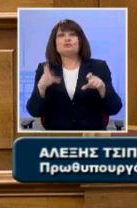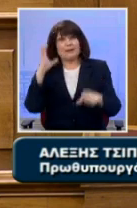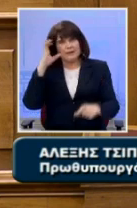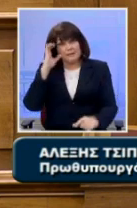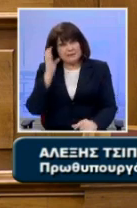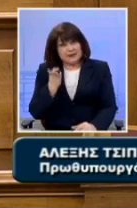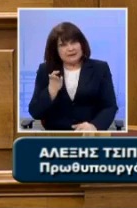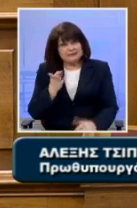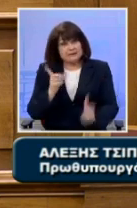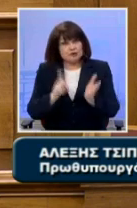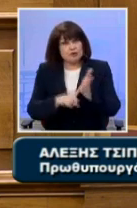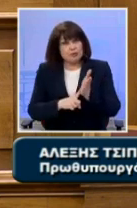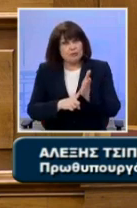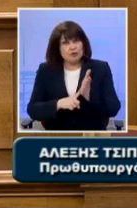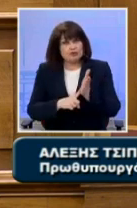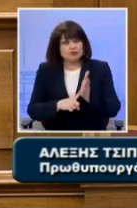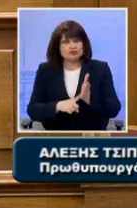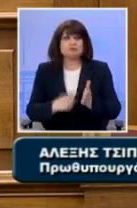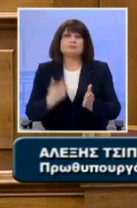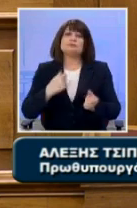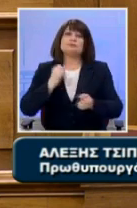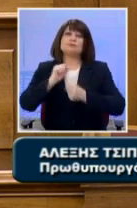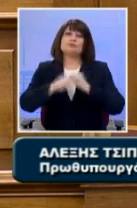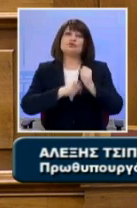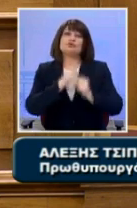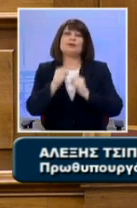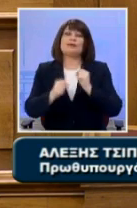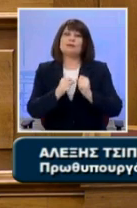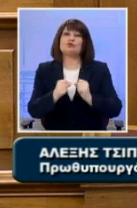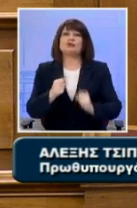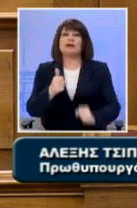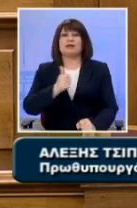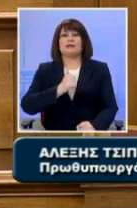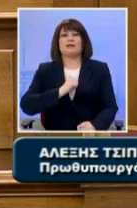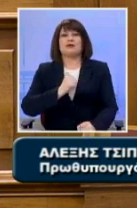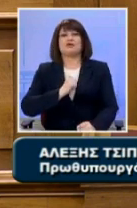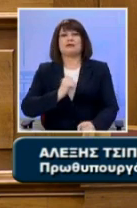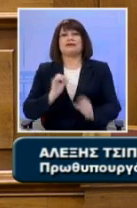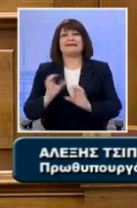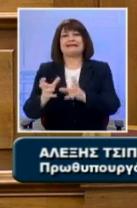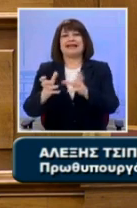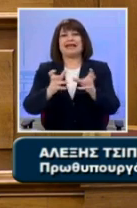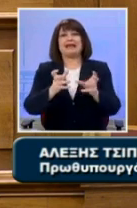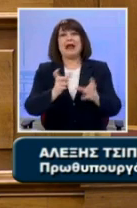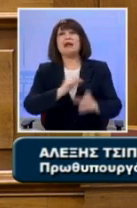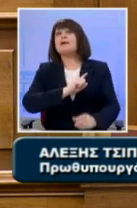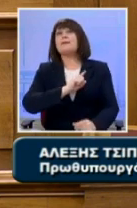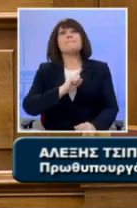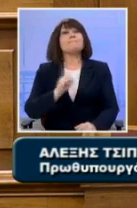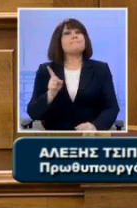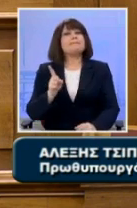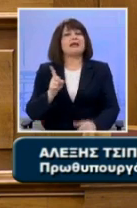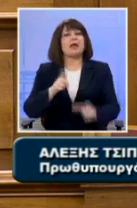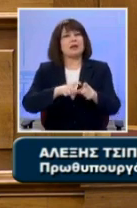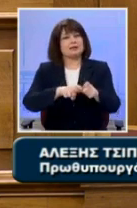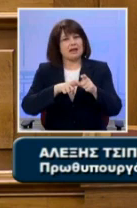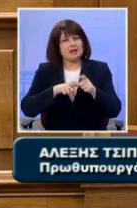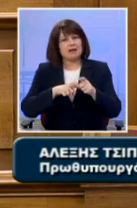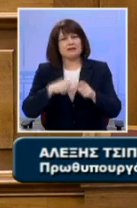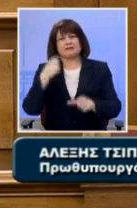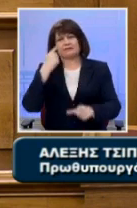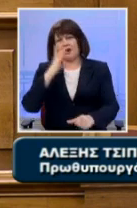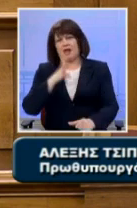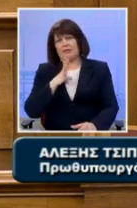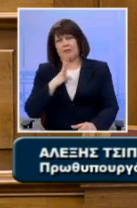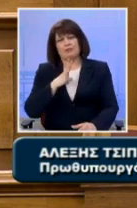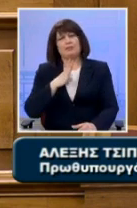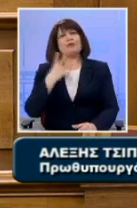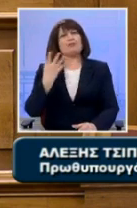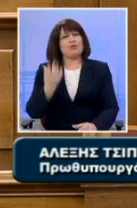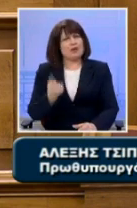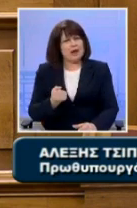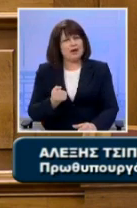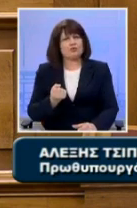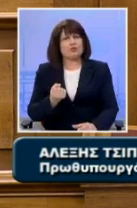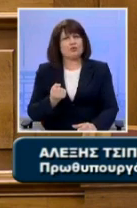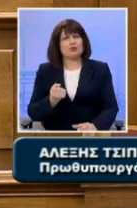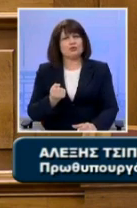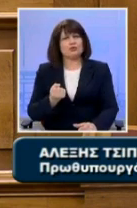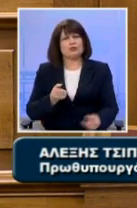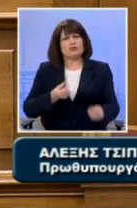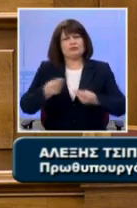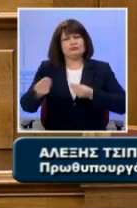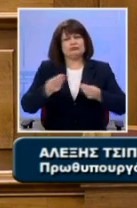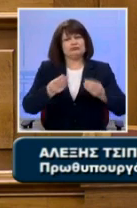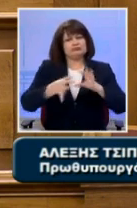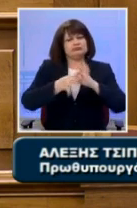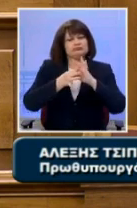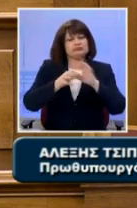Υποτίθεται ότι προσπαθούσε να αποκλείσει από την ιδιοκτησία των καναλιών ανθρώπους ή εταιρείες που είχαν συναλλαγή με το